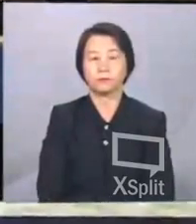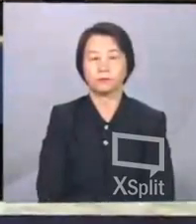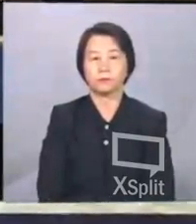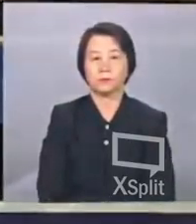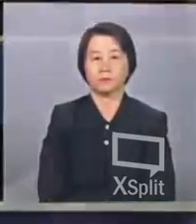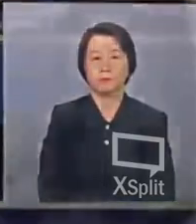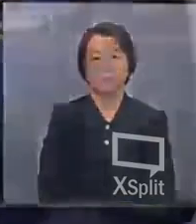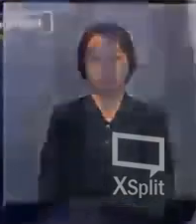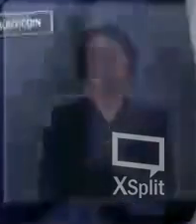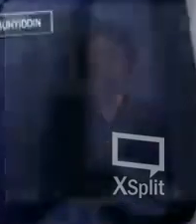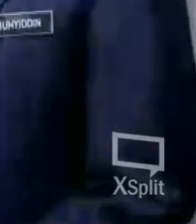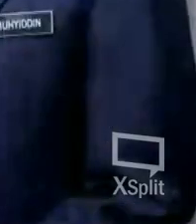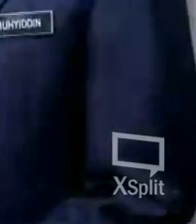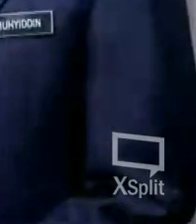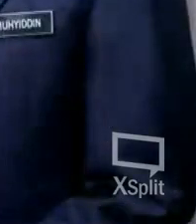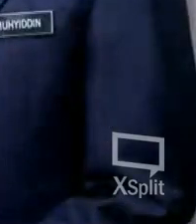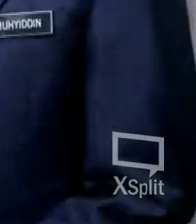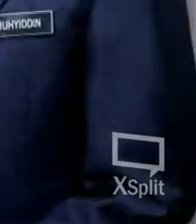hai